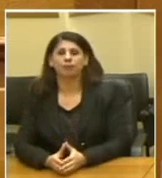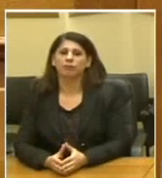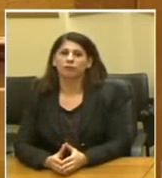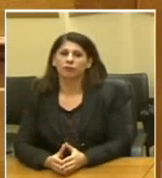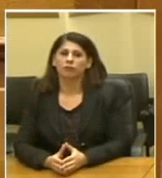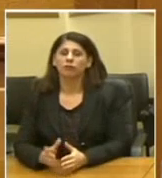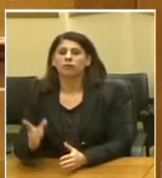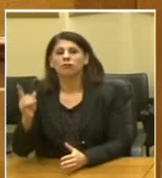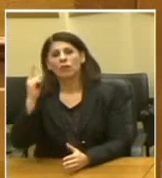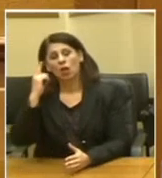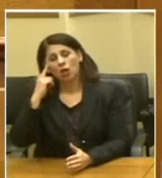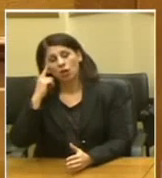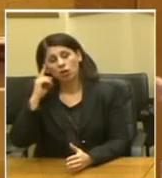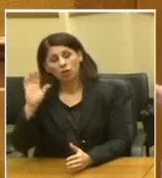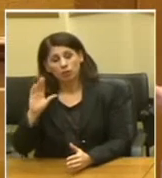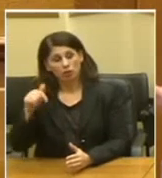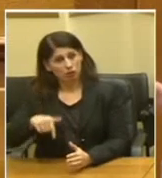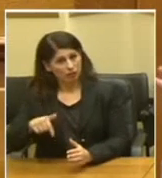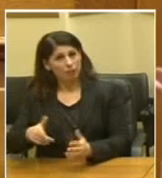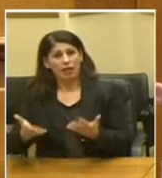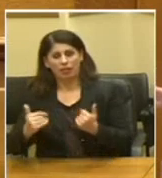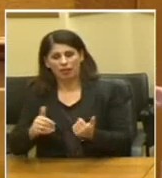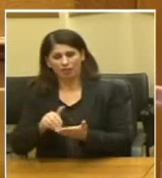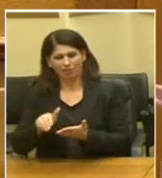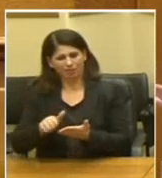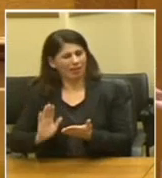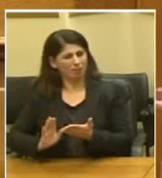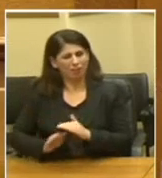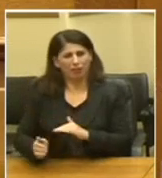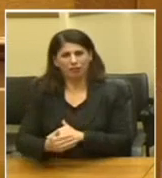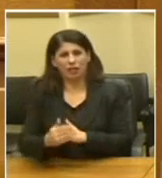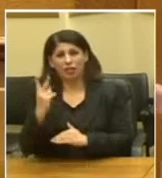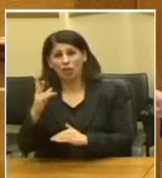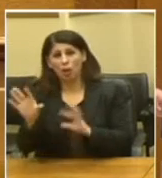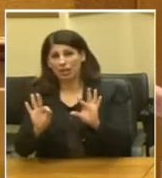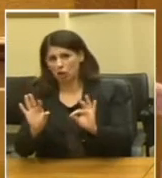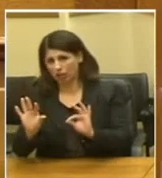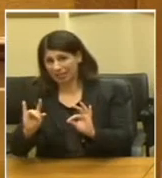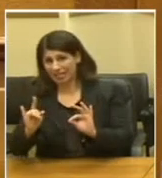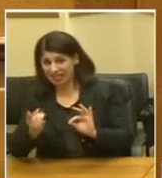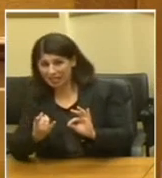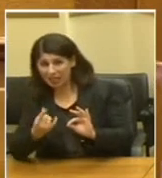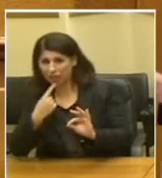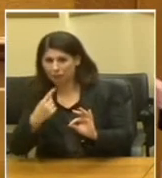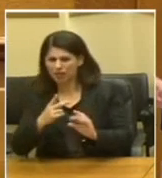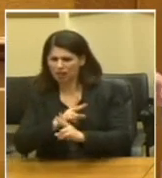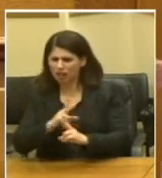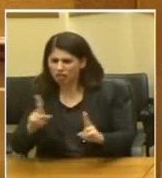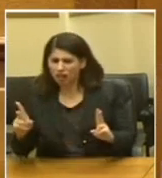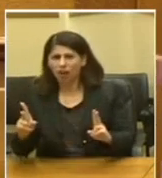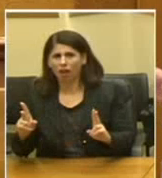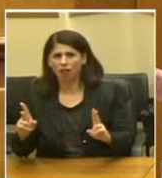Νομίζω ότι σήμερα δεν υπάρχουν υπεκφυγές. Έχετε δύο επιλογές, καθαρά πράγματα. Ή θα διαψεύσετε καθαρά και ξάστερα